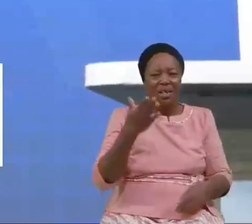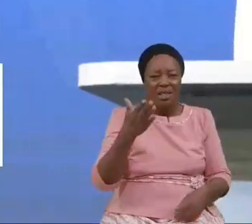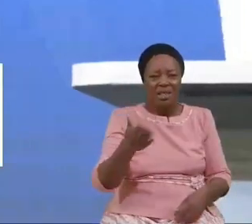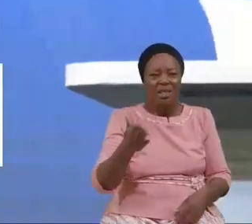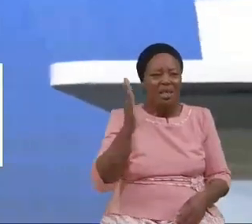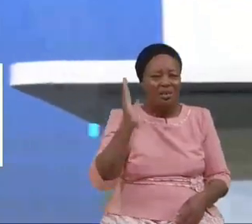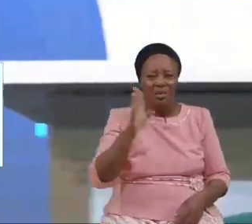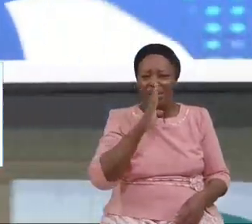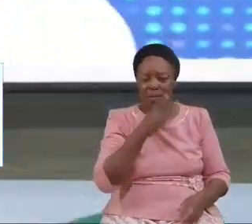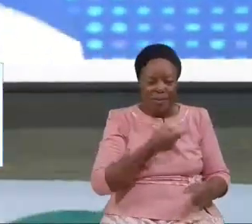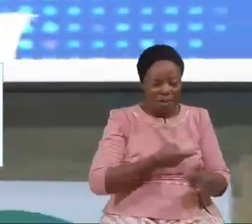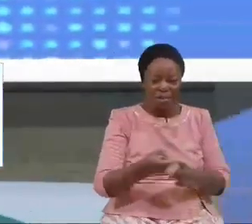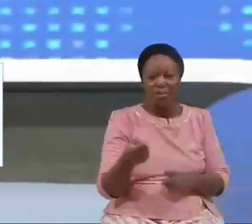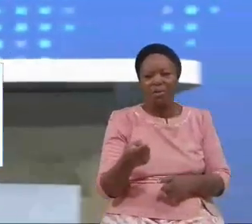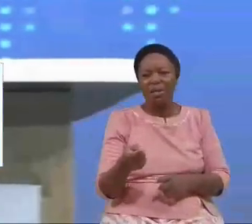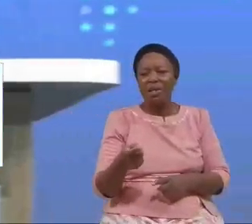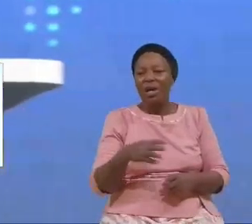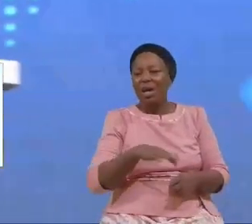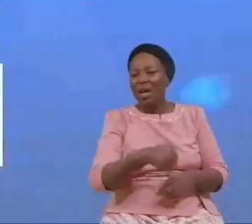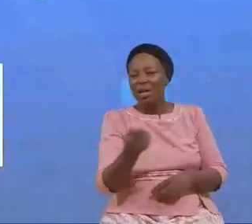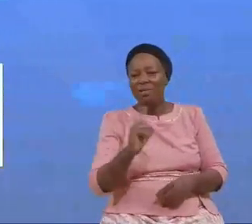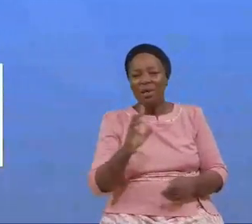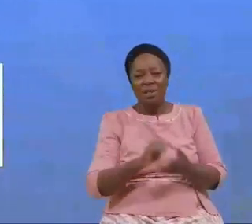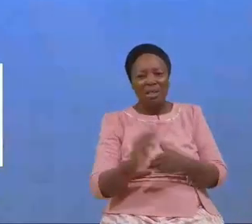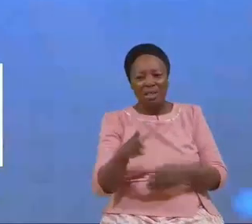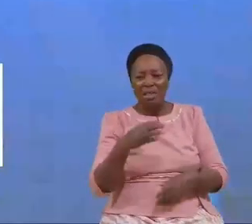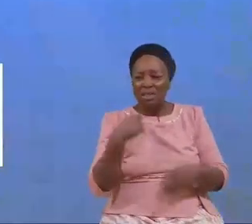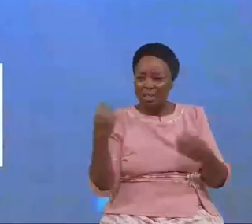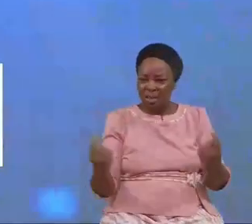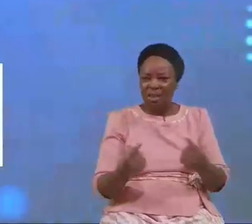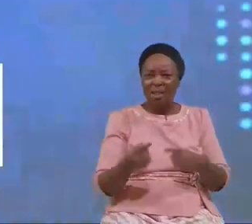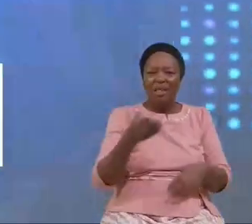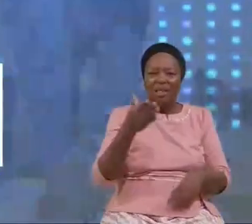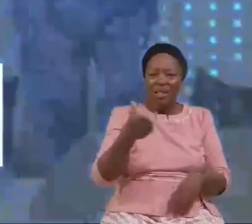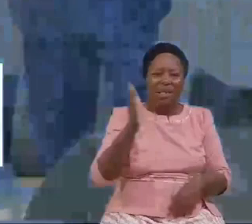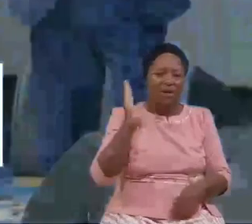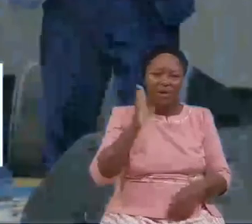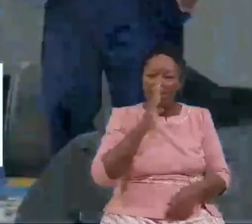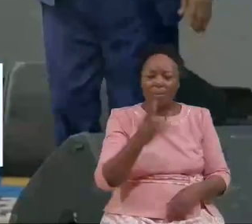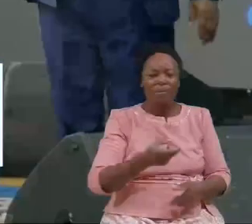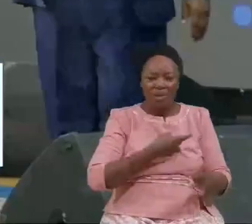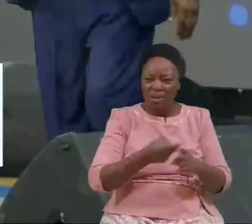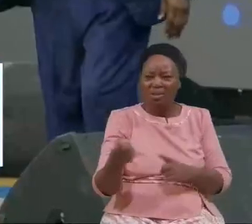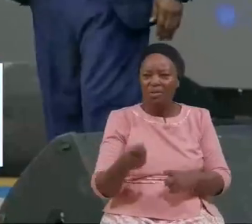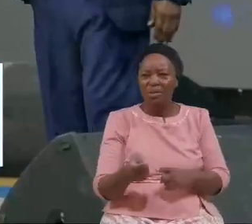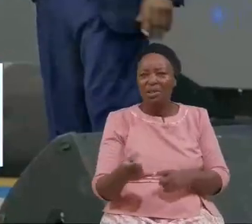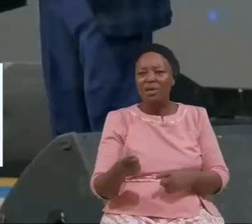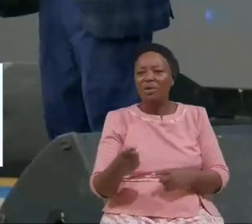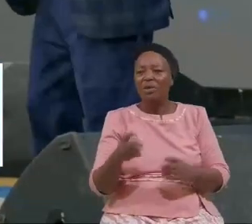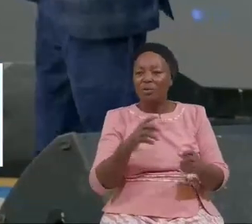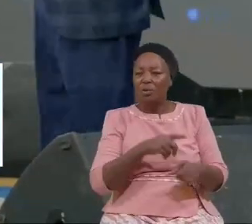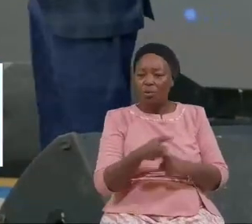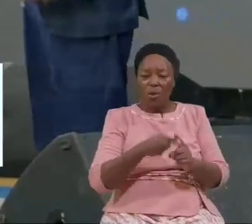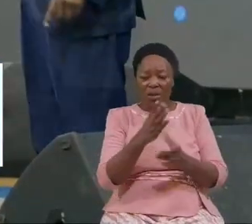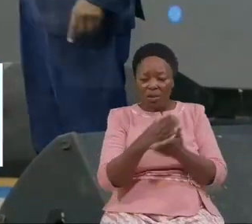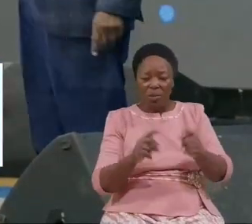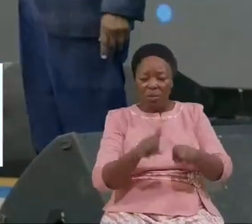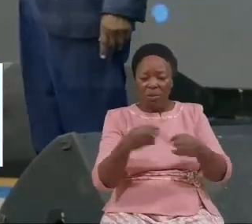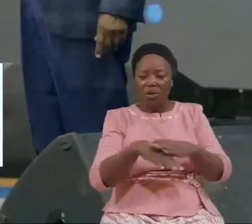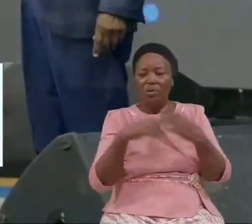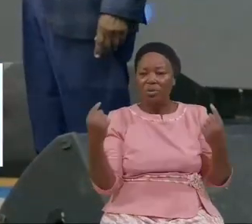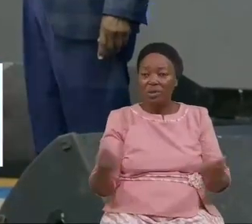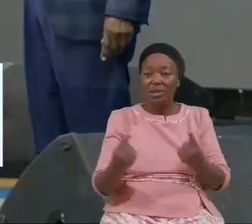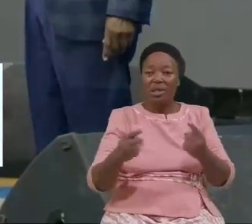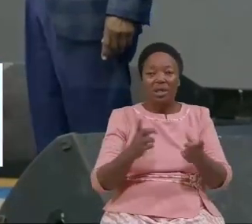donc la violence chaque fois qu'il y a le péché il y aura donc le péché quand quelqu'un commet le péché